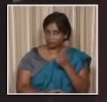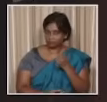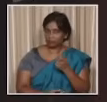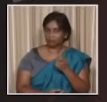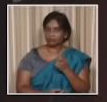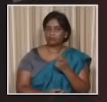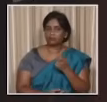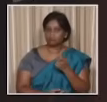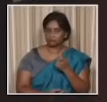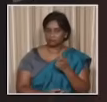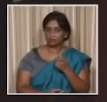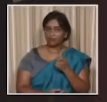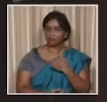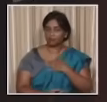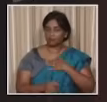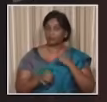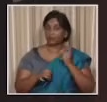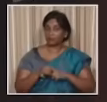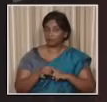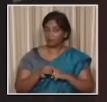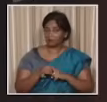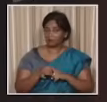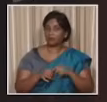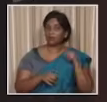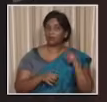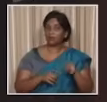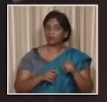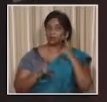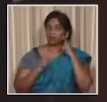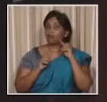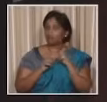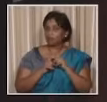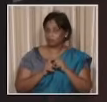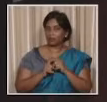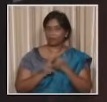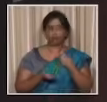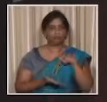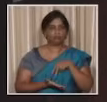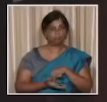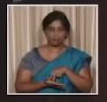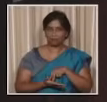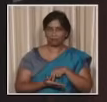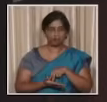ගරු නියෝජ්‍ය කතානායකතුමනි මගේ ප්‍රශ්නය මේක පොයින්ට් ඔෆ් ඕඩර් එකක් කියලා තමයි නැගිට්ටේ.